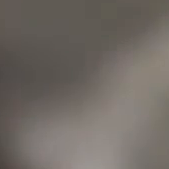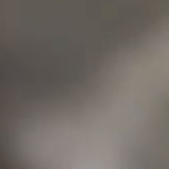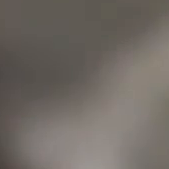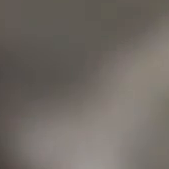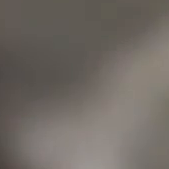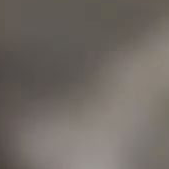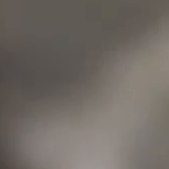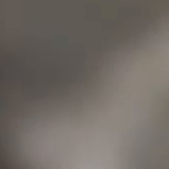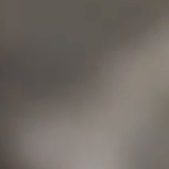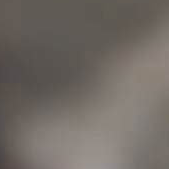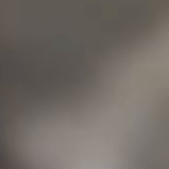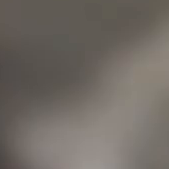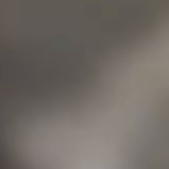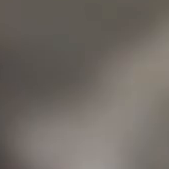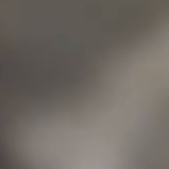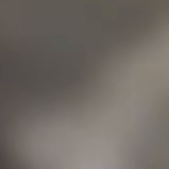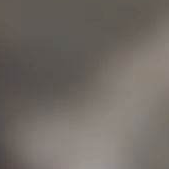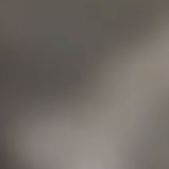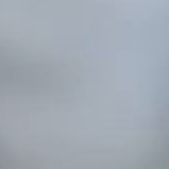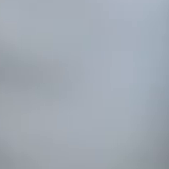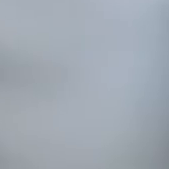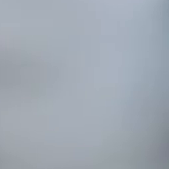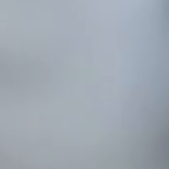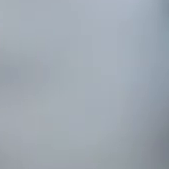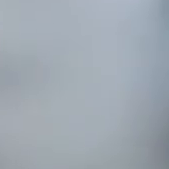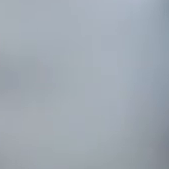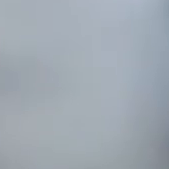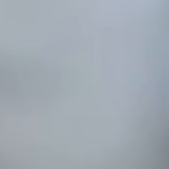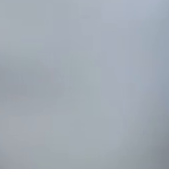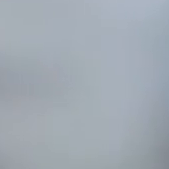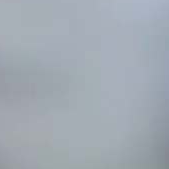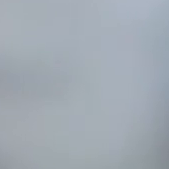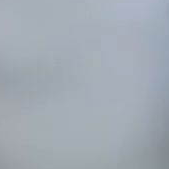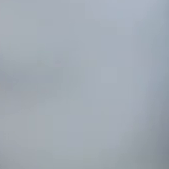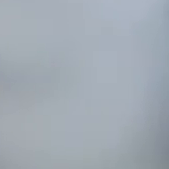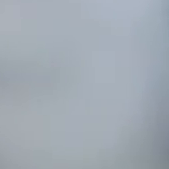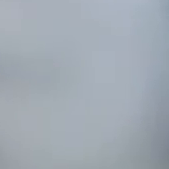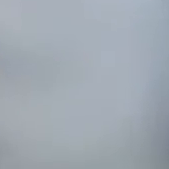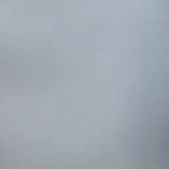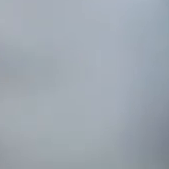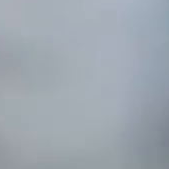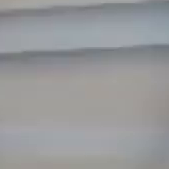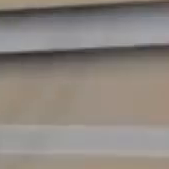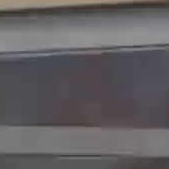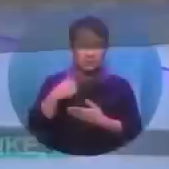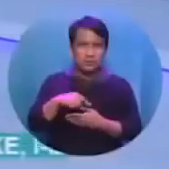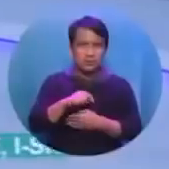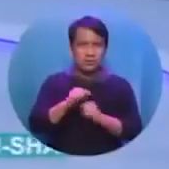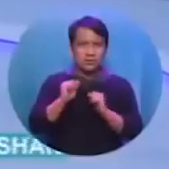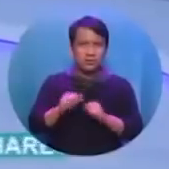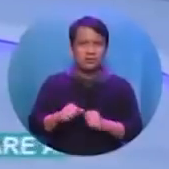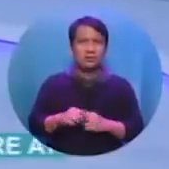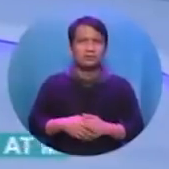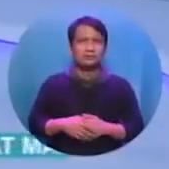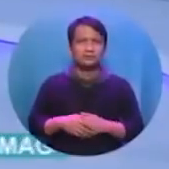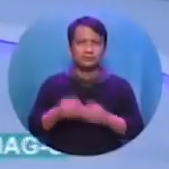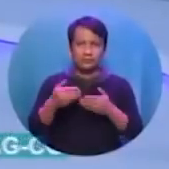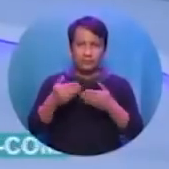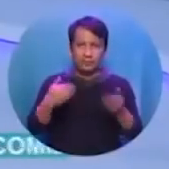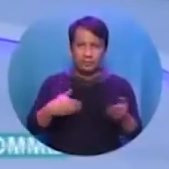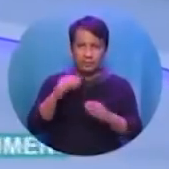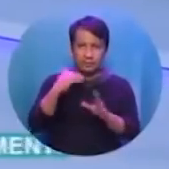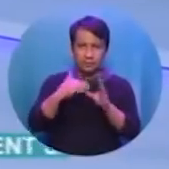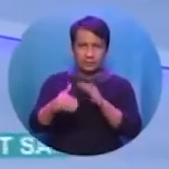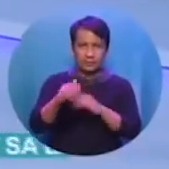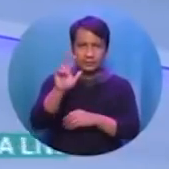ang sahig at puro butos pa po ang bubong. Sana po matulungan niyo po kami. Maraming salamat. Okay, madam! Bago mag